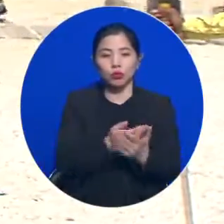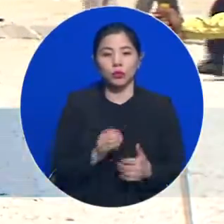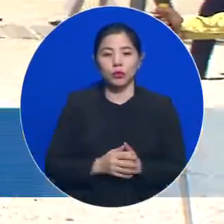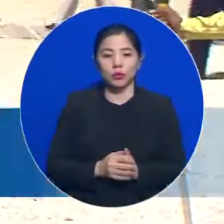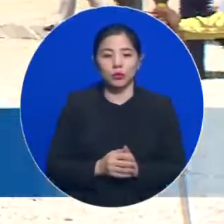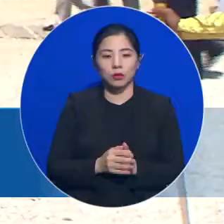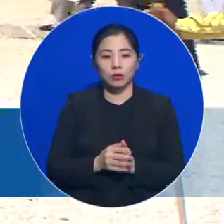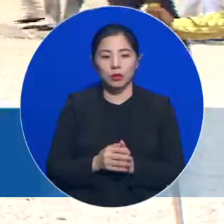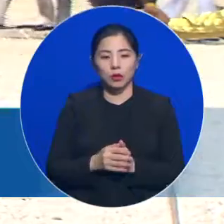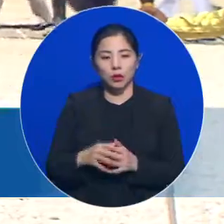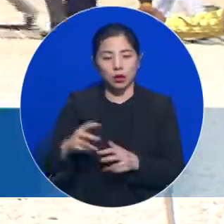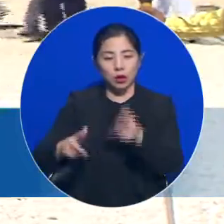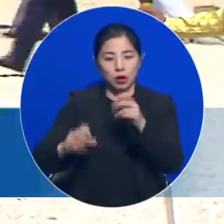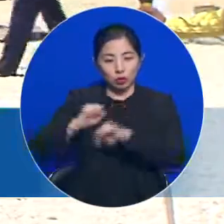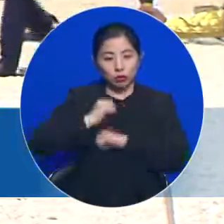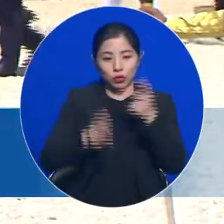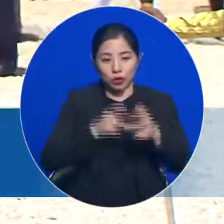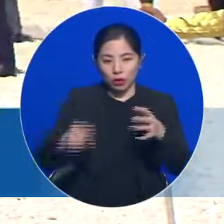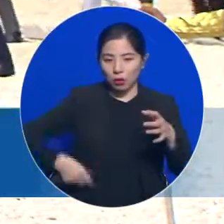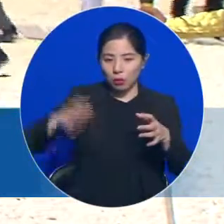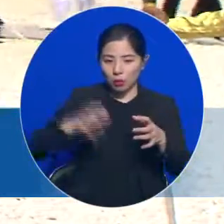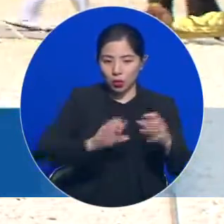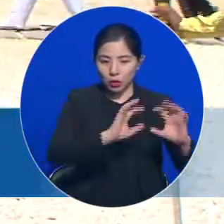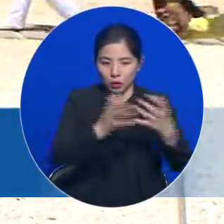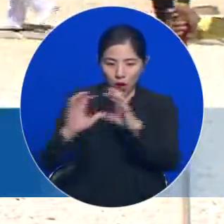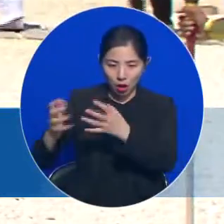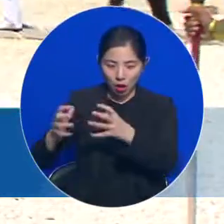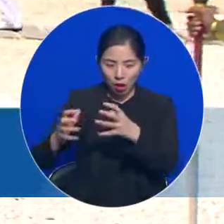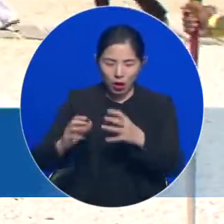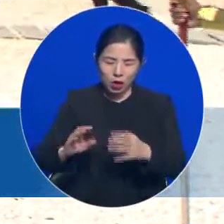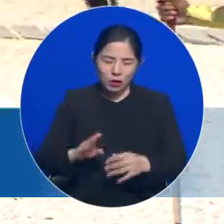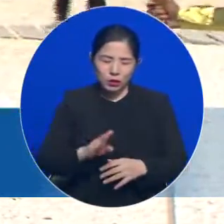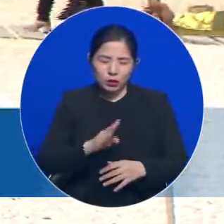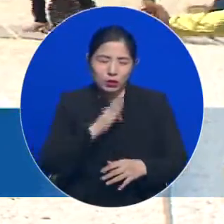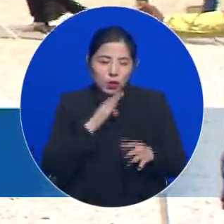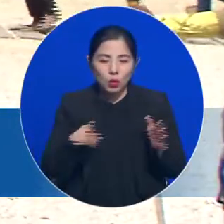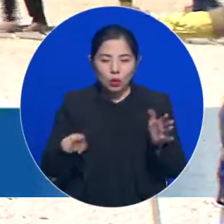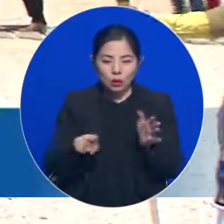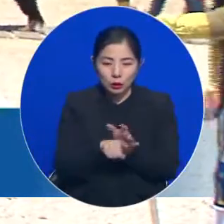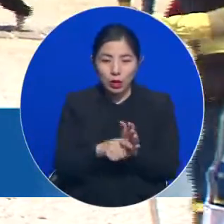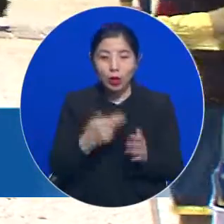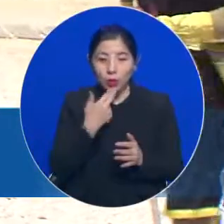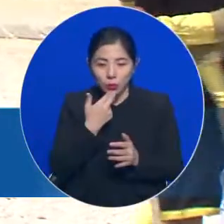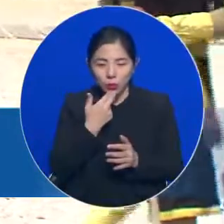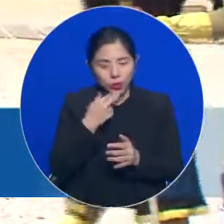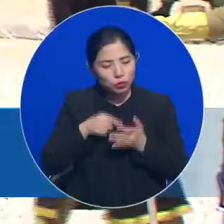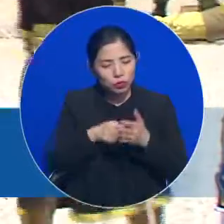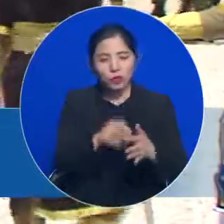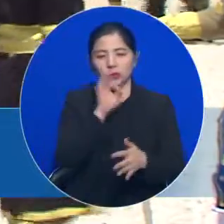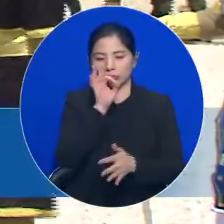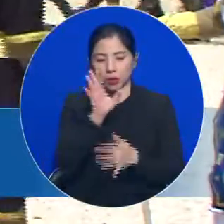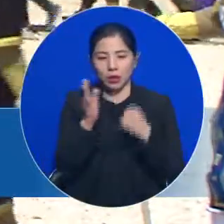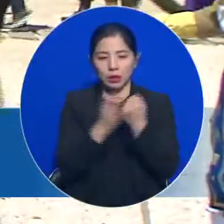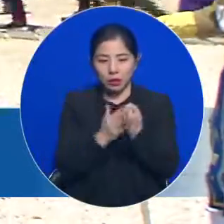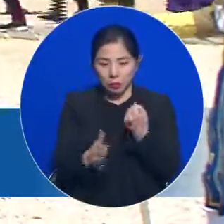이 방산협력이라는 게 양국 간의 고도의 신뢰관계가 없이는 추진할 수 없는 사이이기 때문에